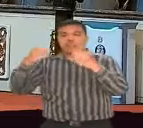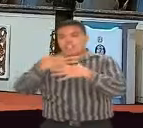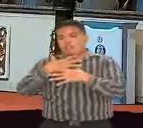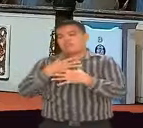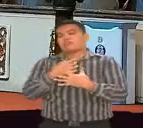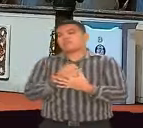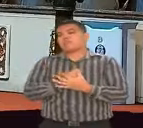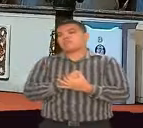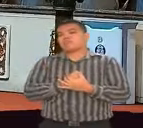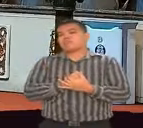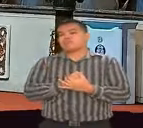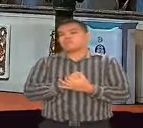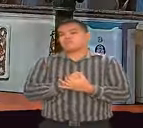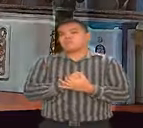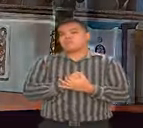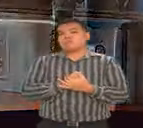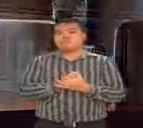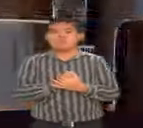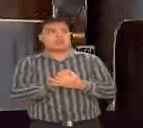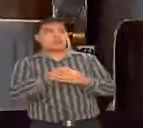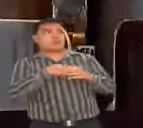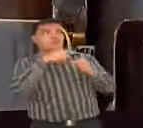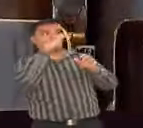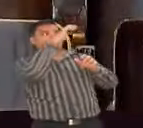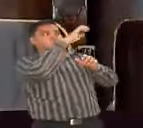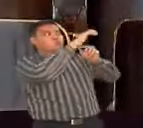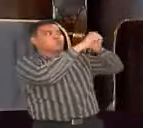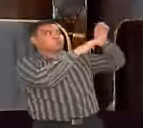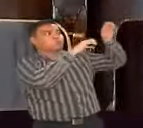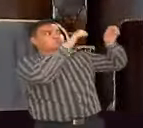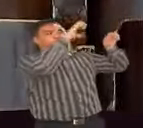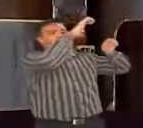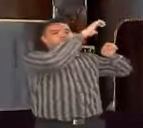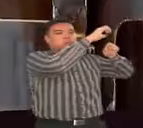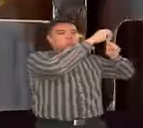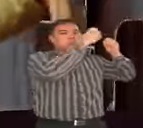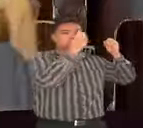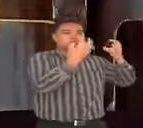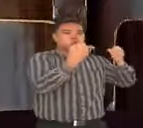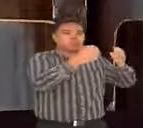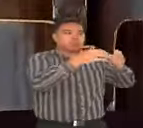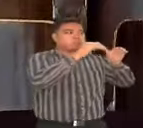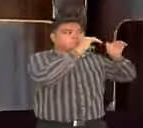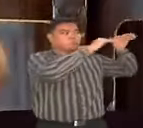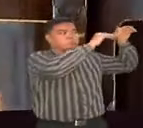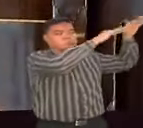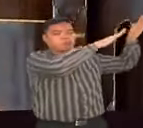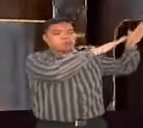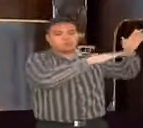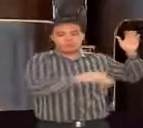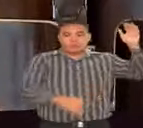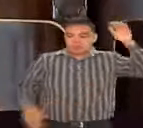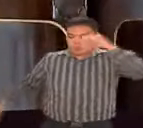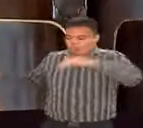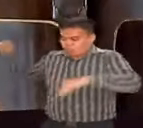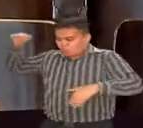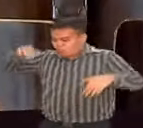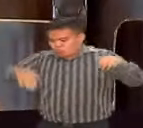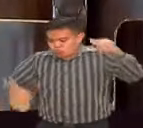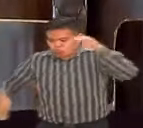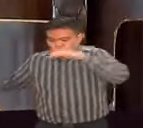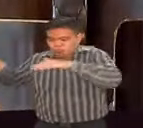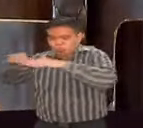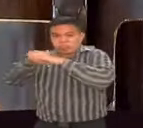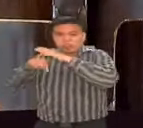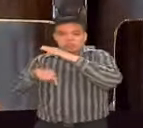Sak-on ako ang pila ka bukid, saumon ako ang pila ka dagat,